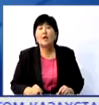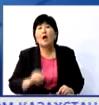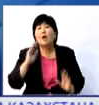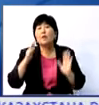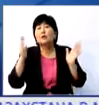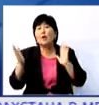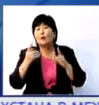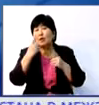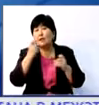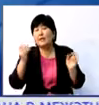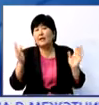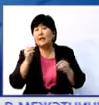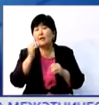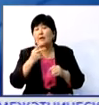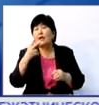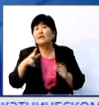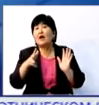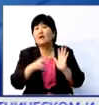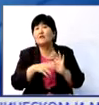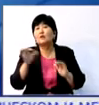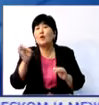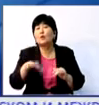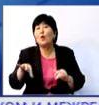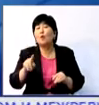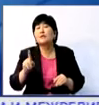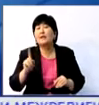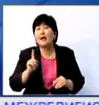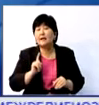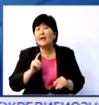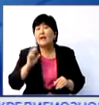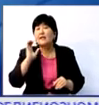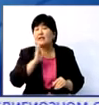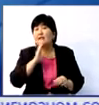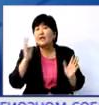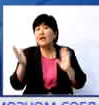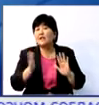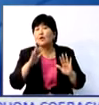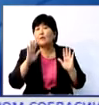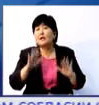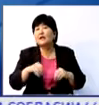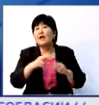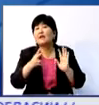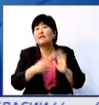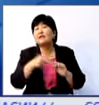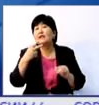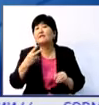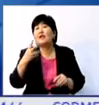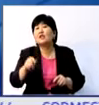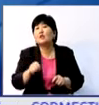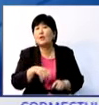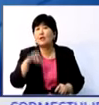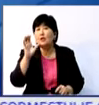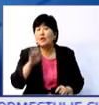Послушайте штормовое предупреждение гидрометцентра. 28 октября в области ожидается северо-западный ветер местами 18-23 метра в